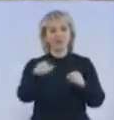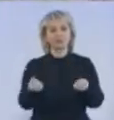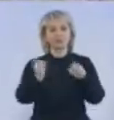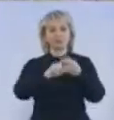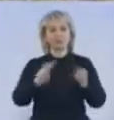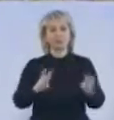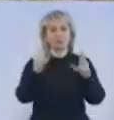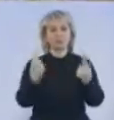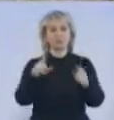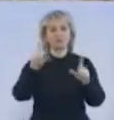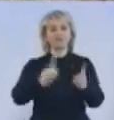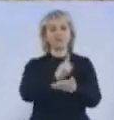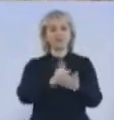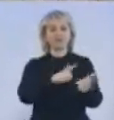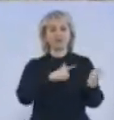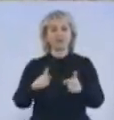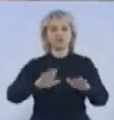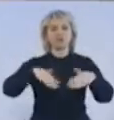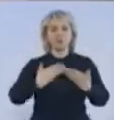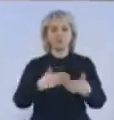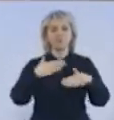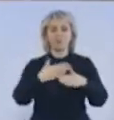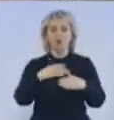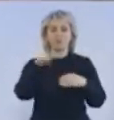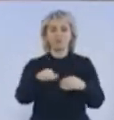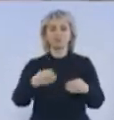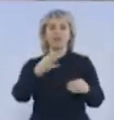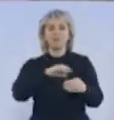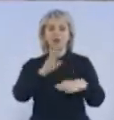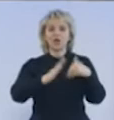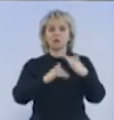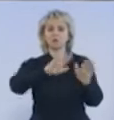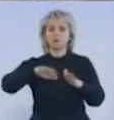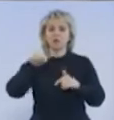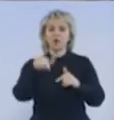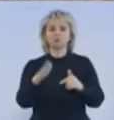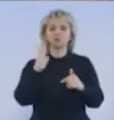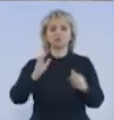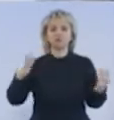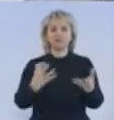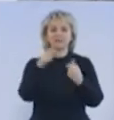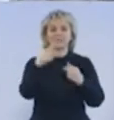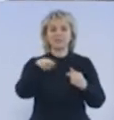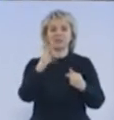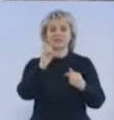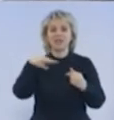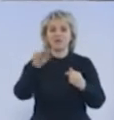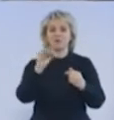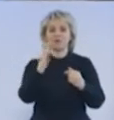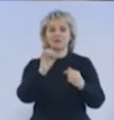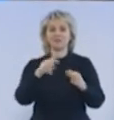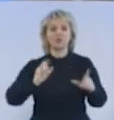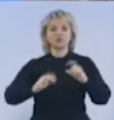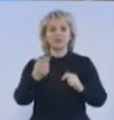тушению крупного пожара должны быть готовы добровольные помощники. Полезную практику проходит здесь будущий спасатель Дмитрий Селиверстов.